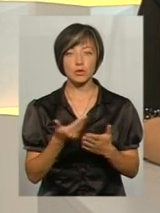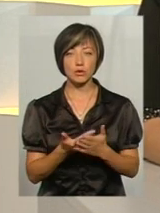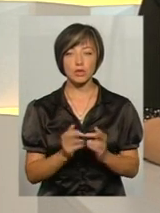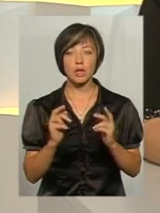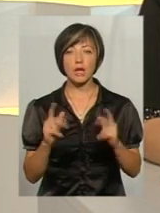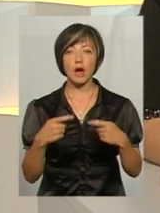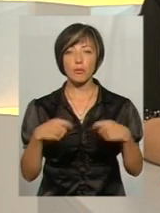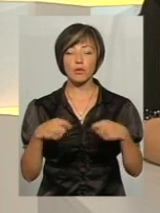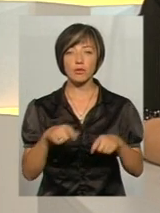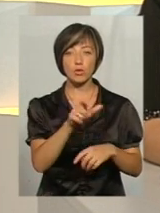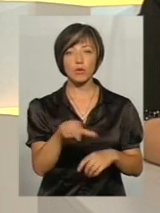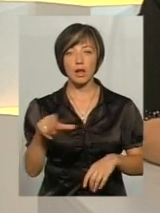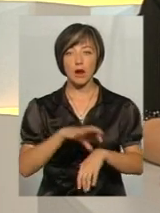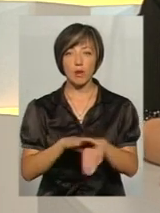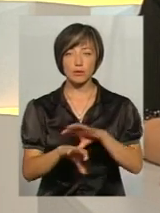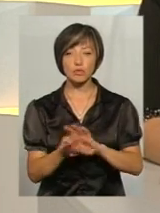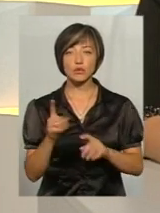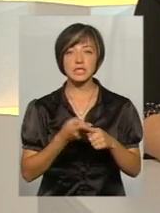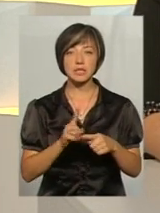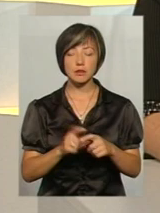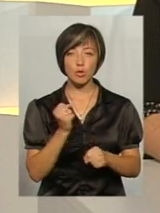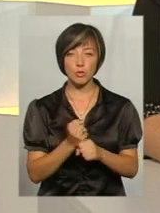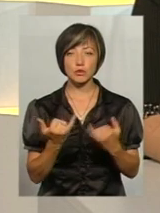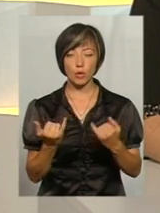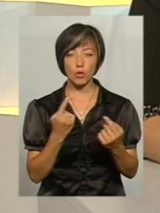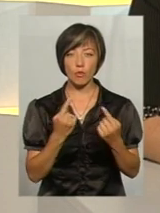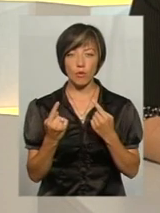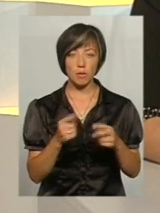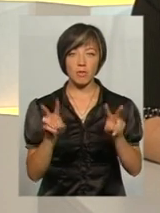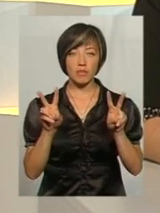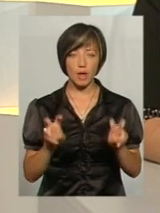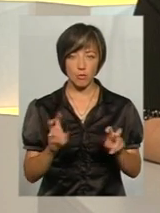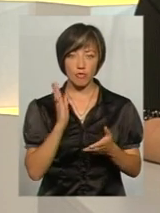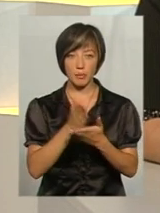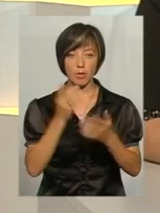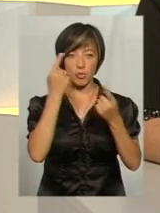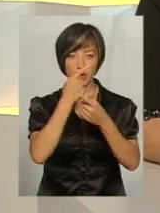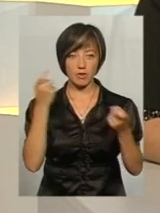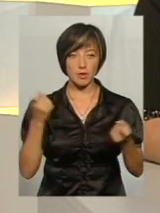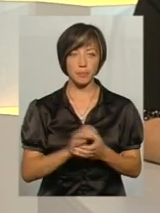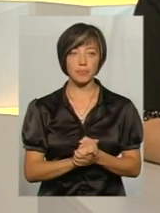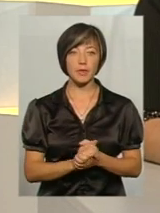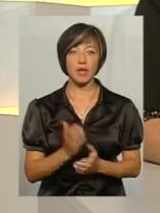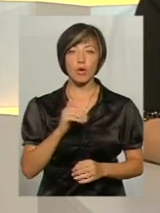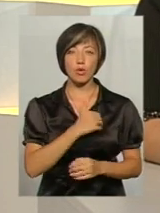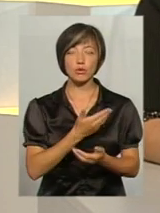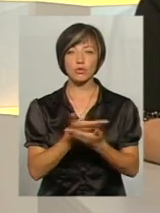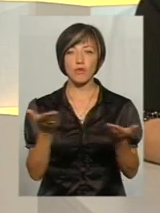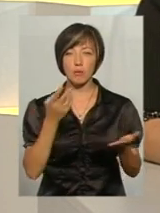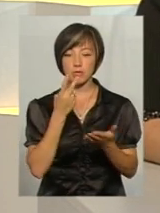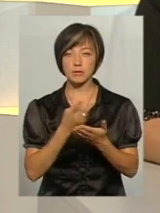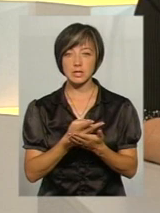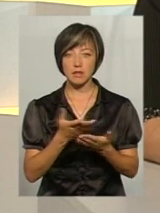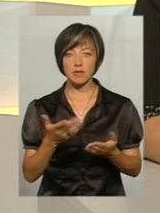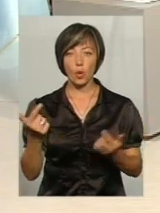як продають людей у рабство і що з цим робити, говоримо сьогодні у темі, у прямому ефірі. І я хочу вам представити